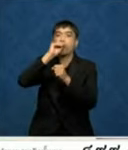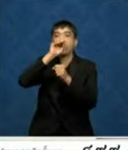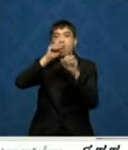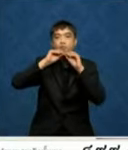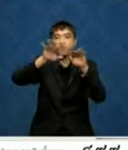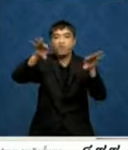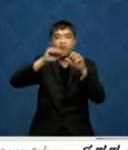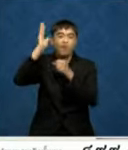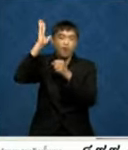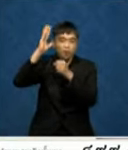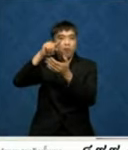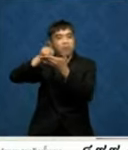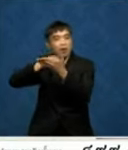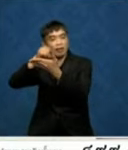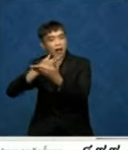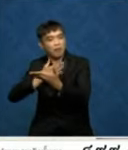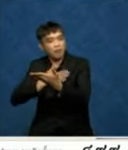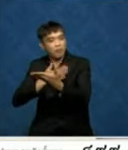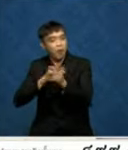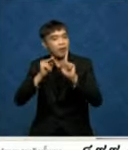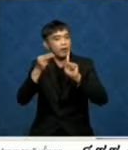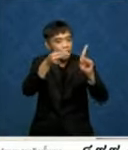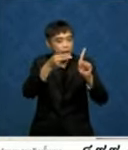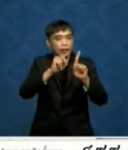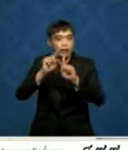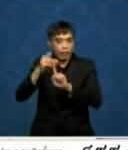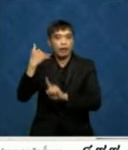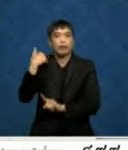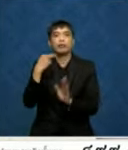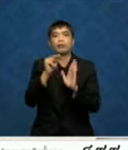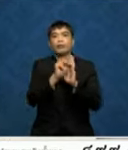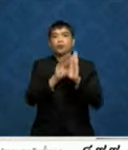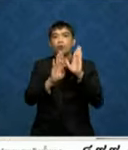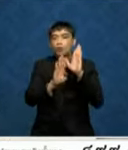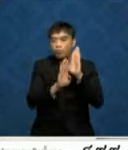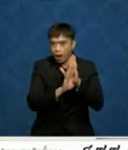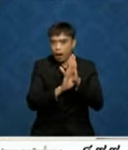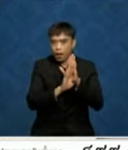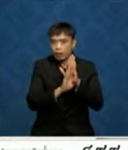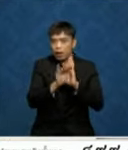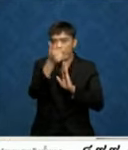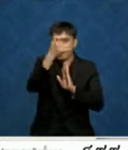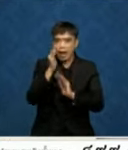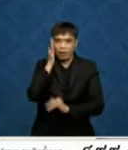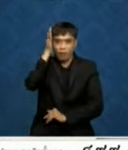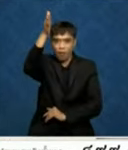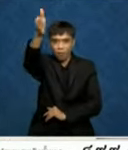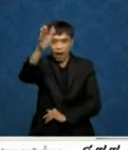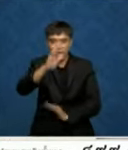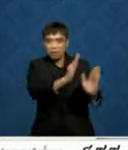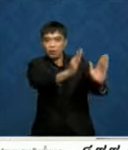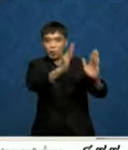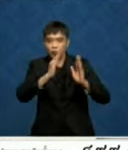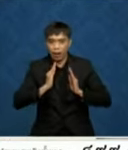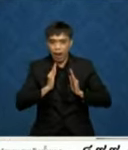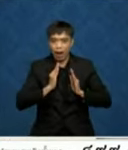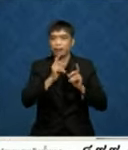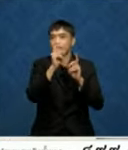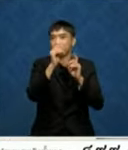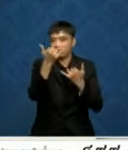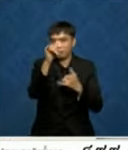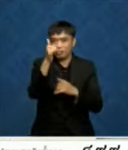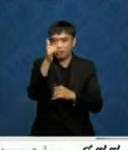ตัวอย่างให้รัฐบาลในอนาคตใช้นโยบายการคลังแบบสุ่มเสี่ยงเช่นนี้อัน